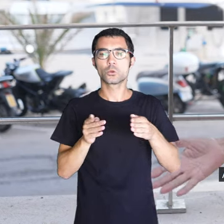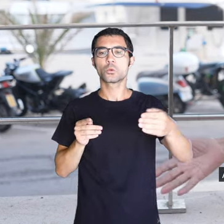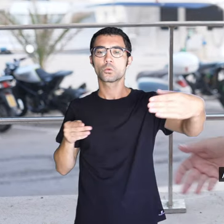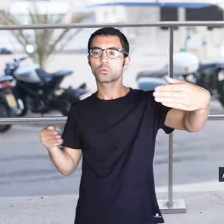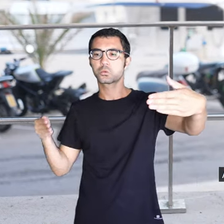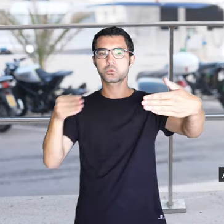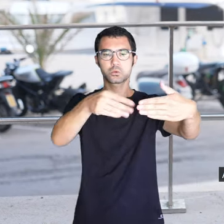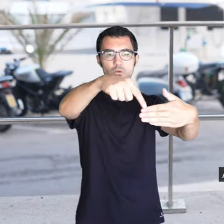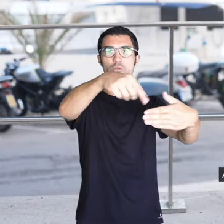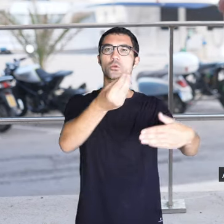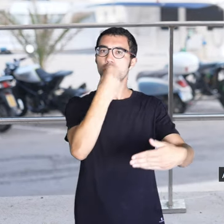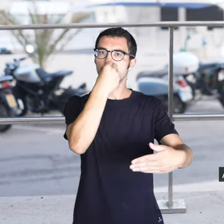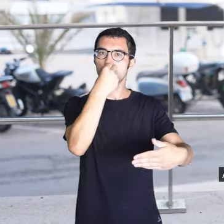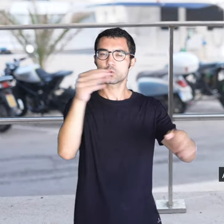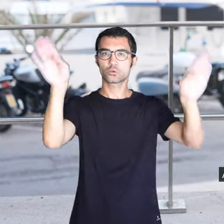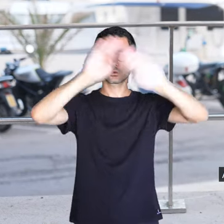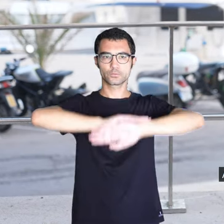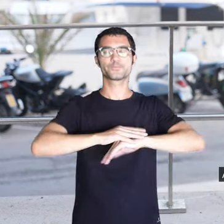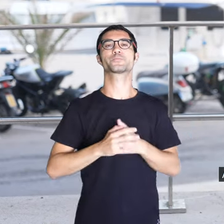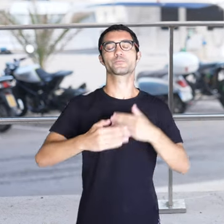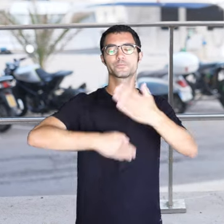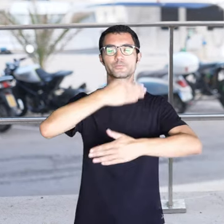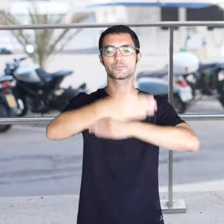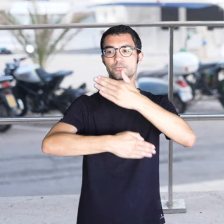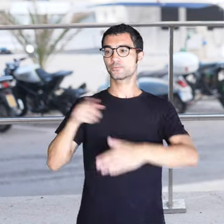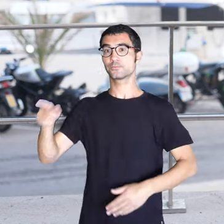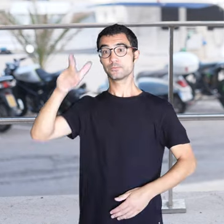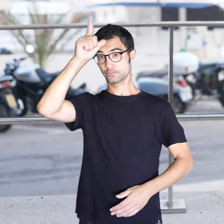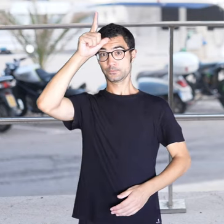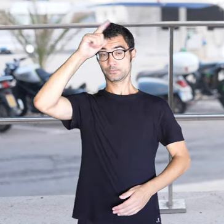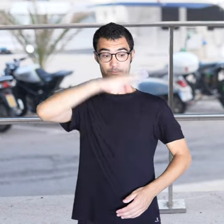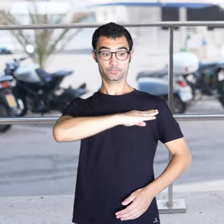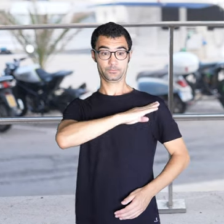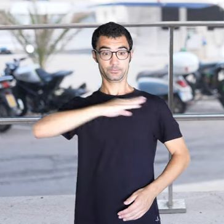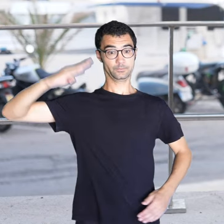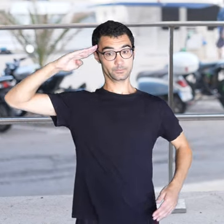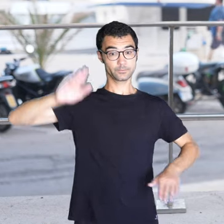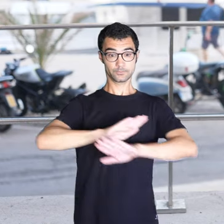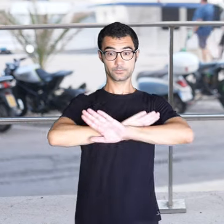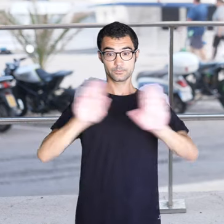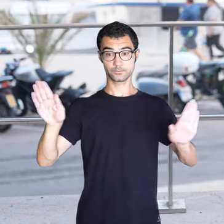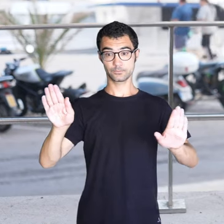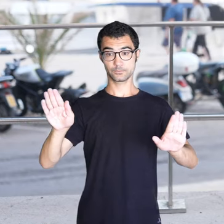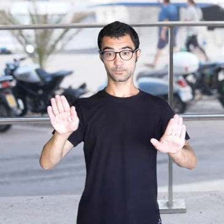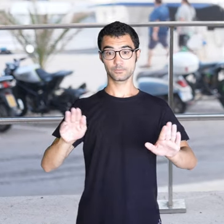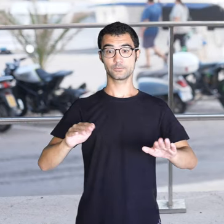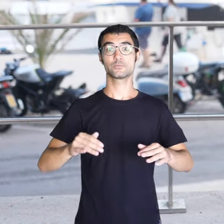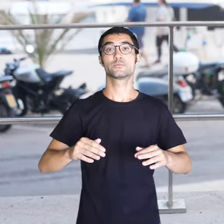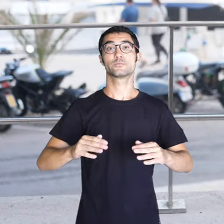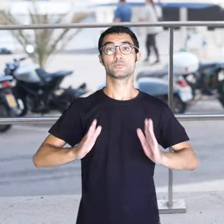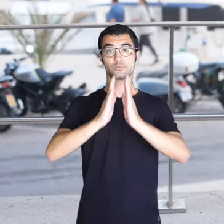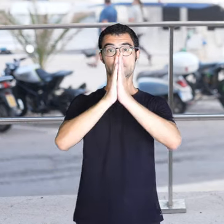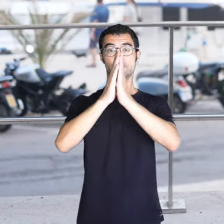de complir, que va complir per Sant Pere, ja li va demanar un senyor a veure menys, perquè sabia que ell